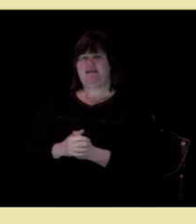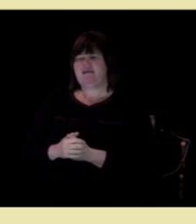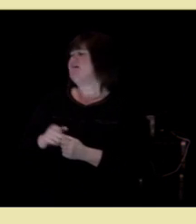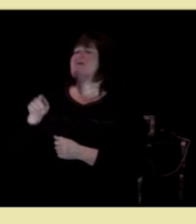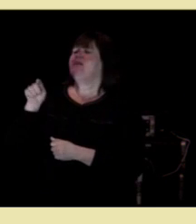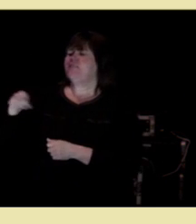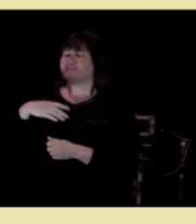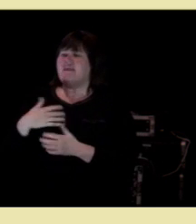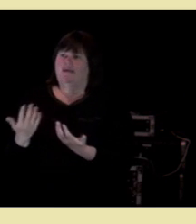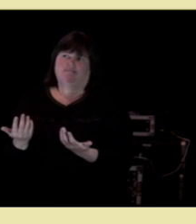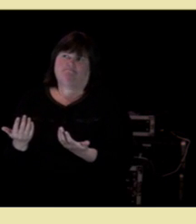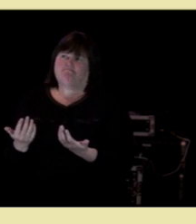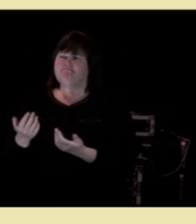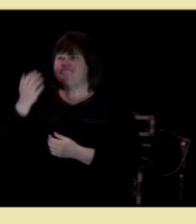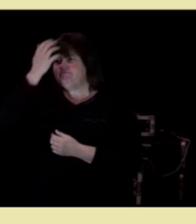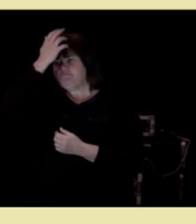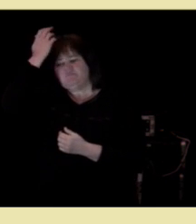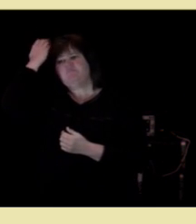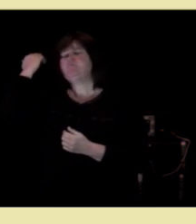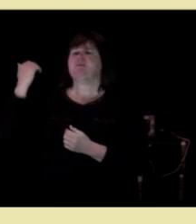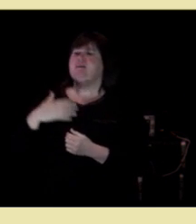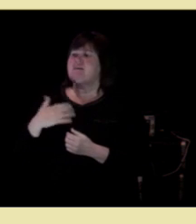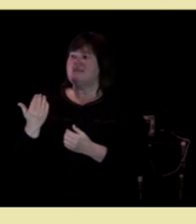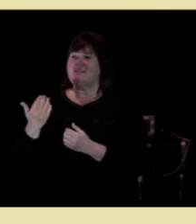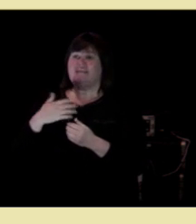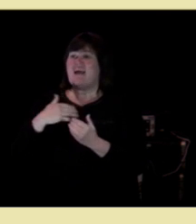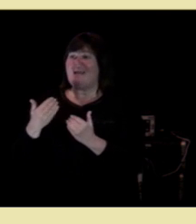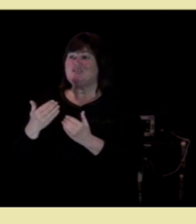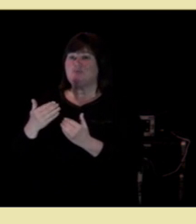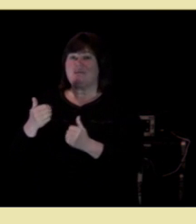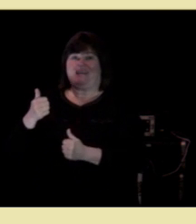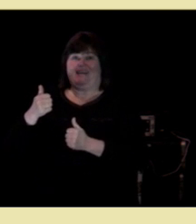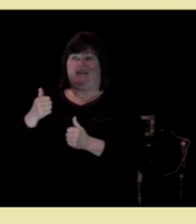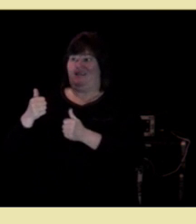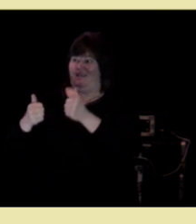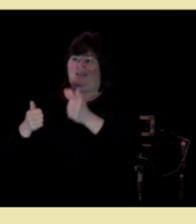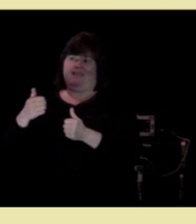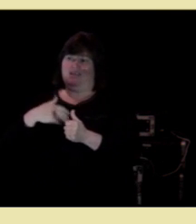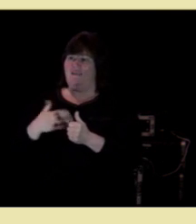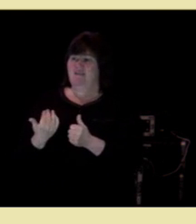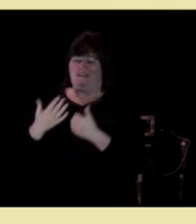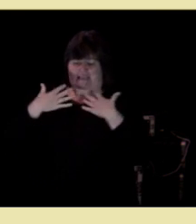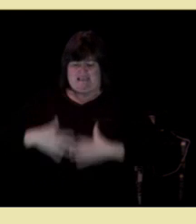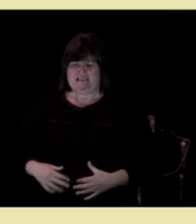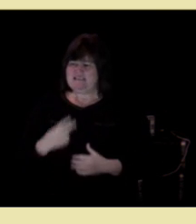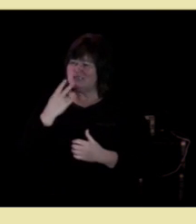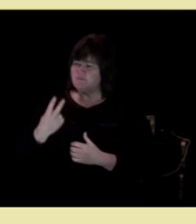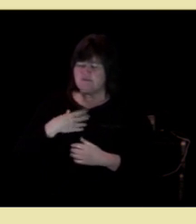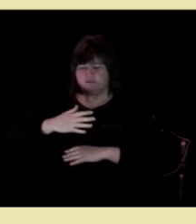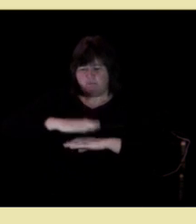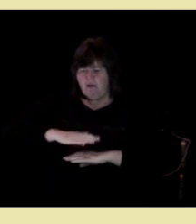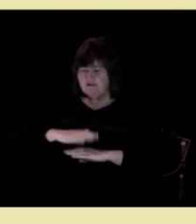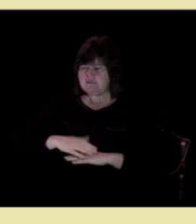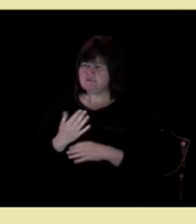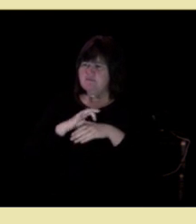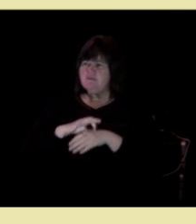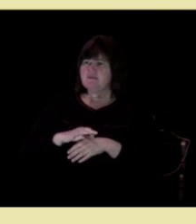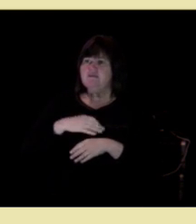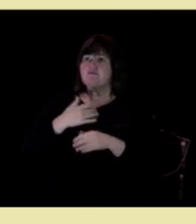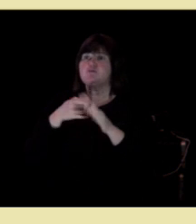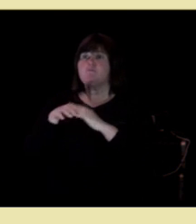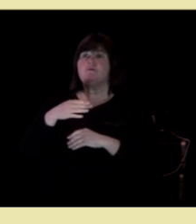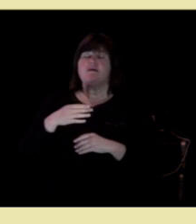til det kliniske blikket, til basiskompetansen som helhetlig pasientforløp hjemme i Trondheim- og Orkdalsregionen,